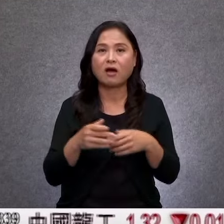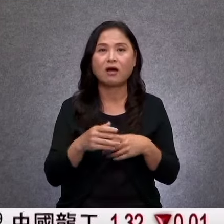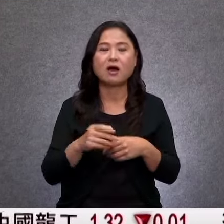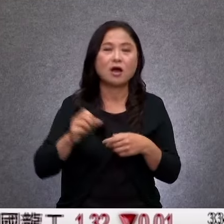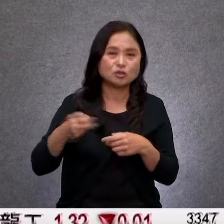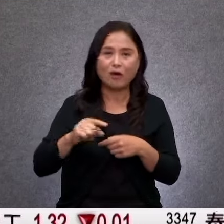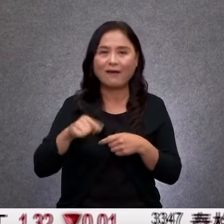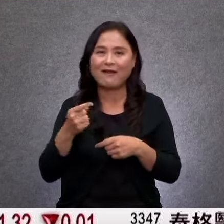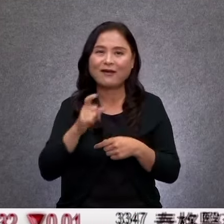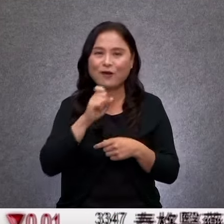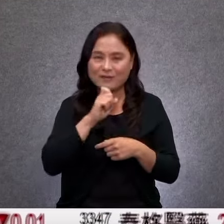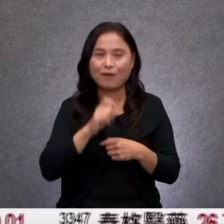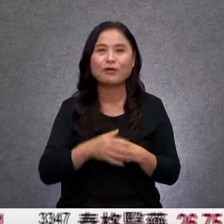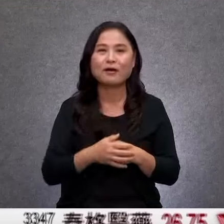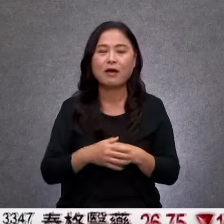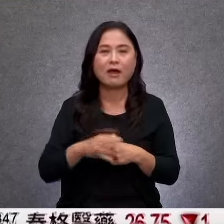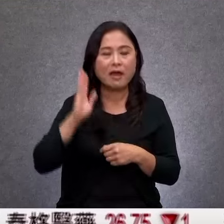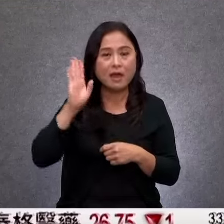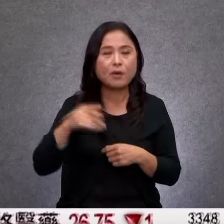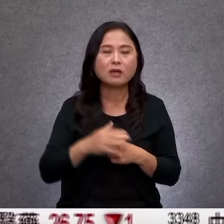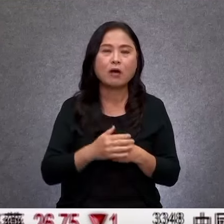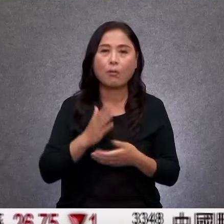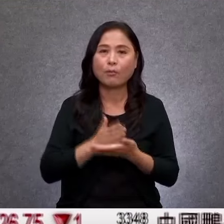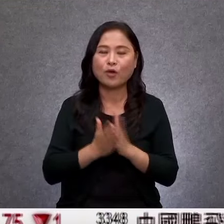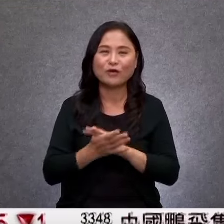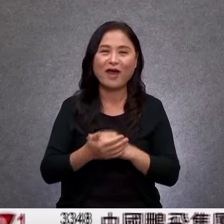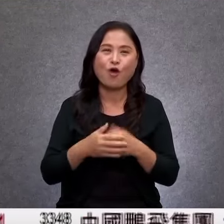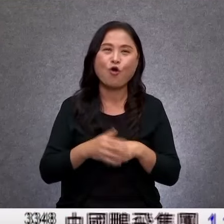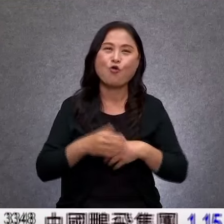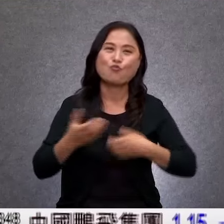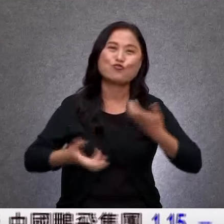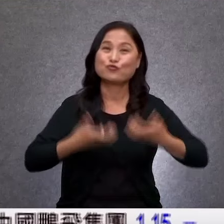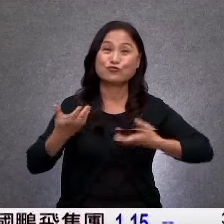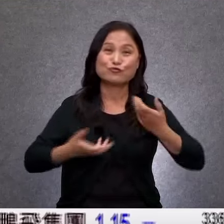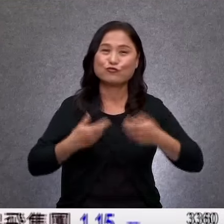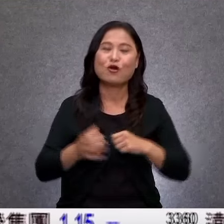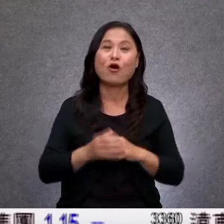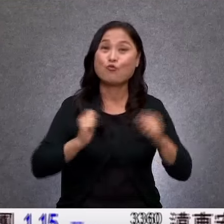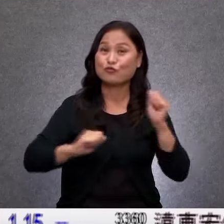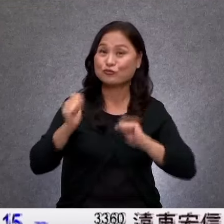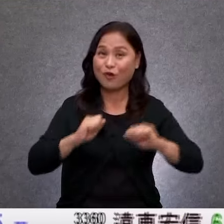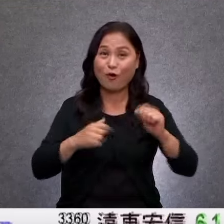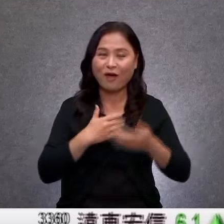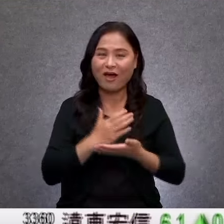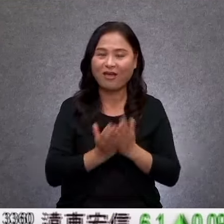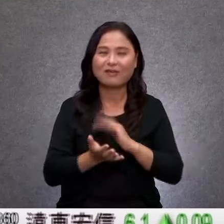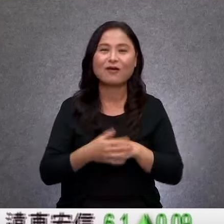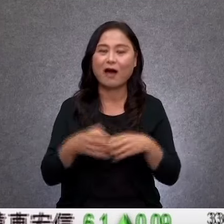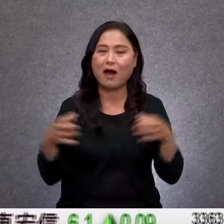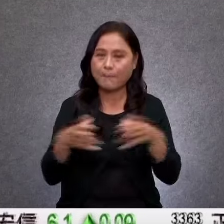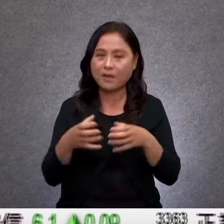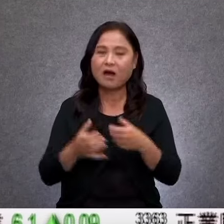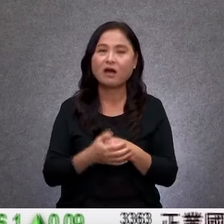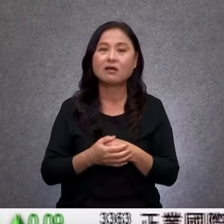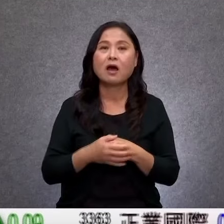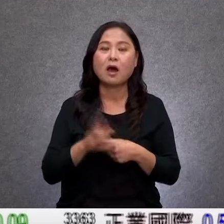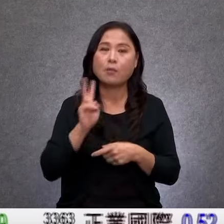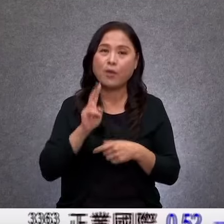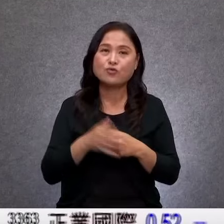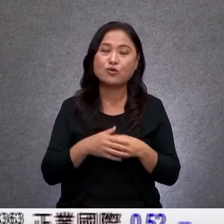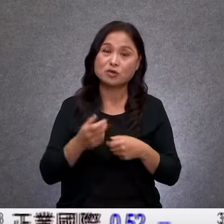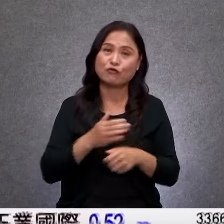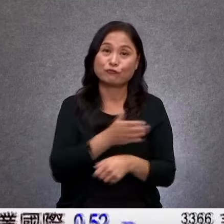這兩樣東西，而是希望呢就是除了這些之外，我們將它結合埋譬如一些盛事啦，結合埋譬如我們在